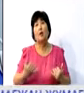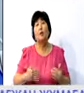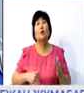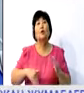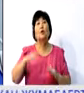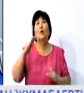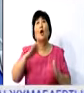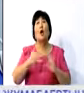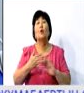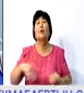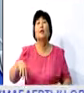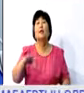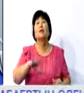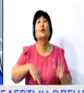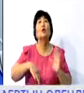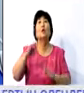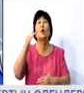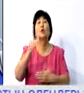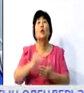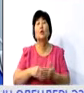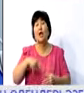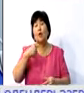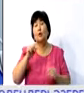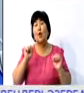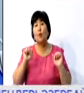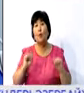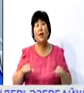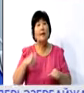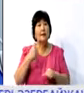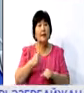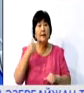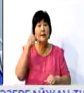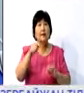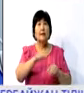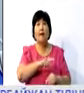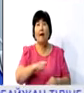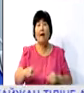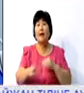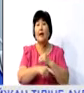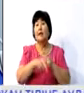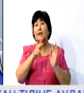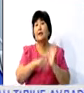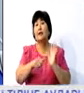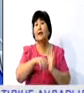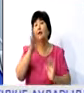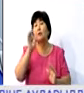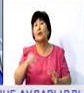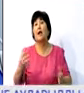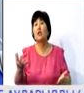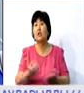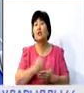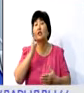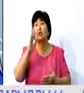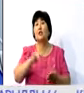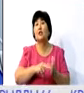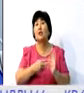жоғары аудандардың арасында ең жоғары көрсеткіш деп айтуға болады. Негізінде жыл аяғына дейін біз оны 86%-ға жеткіземіз деген